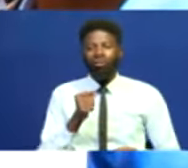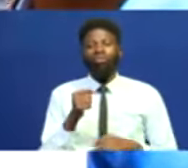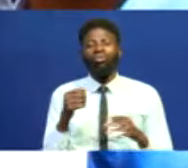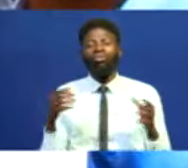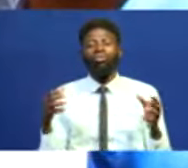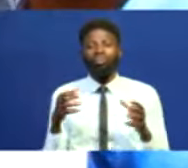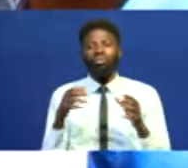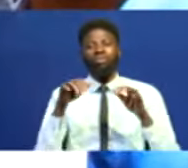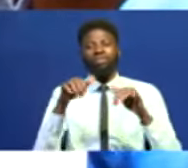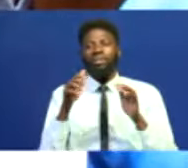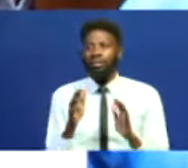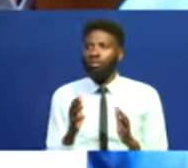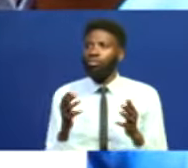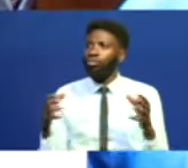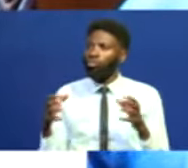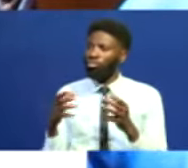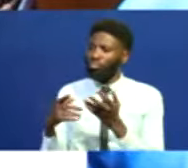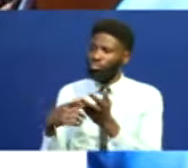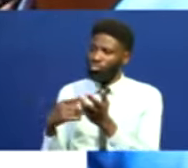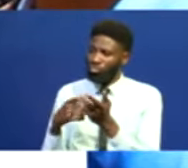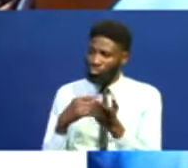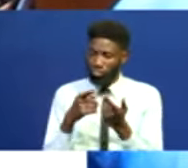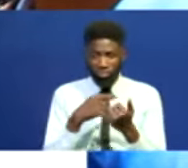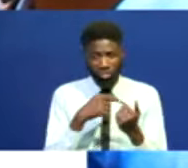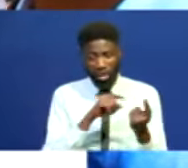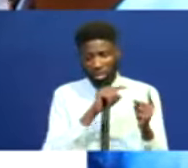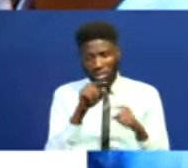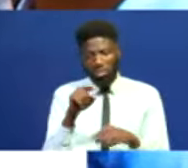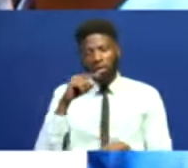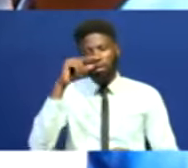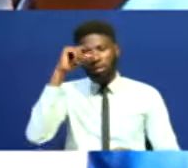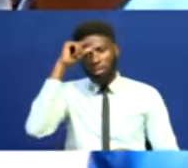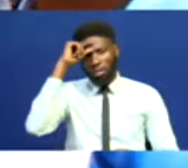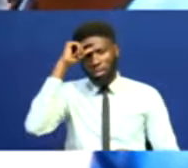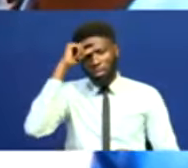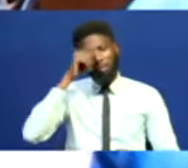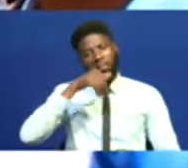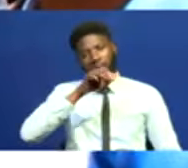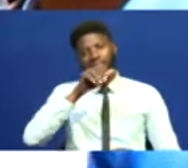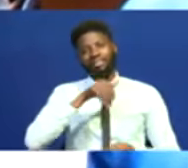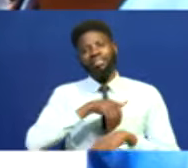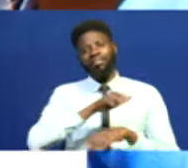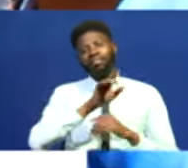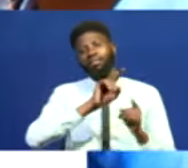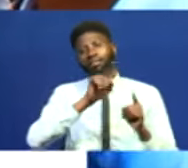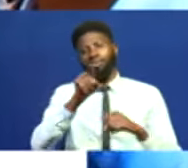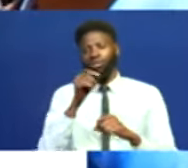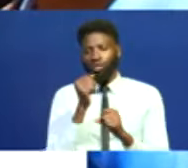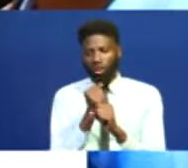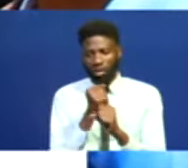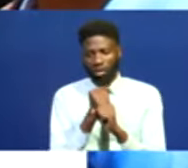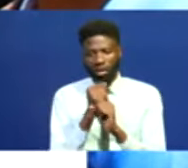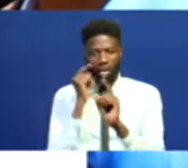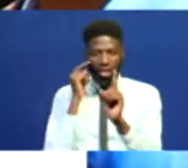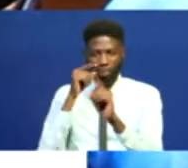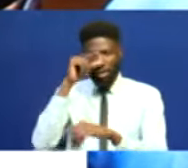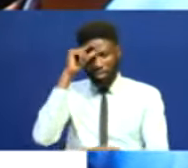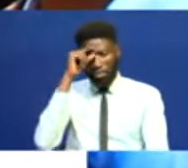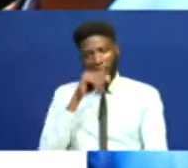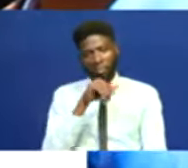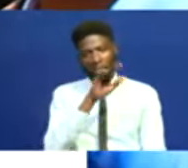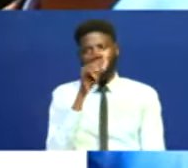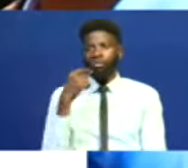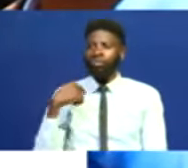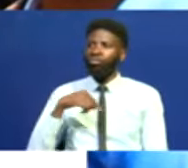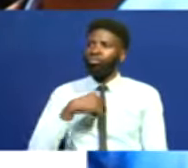Our enumerators ni watu wametumwa na serikali, ni kama tu maofisa wa serikali wanafanya kazi ya serikali. Na